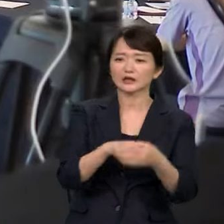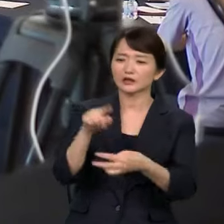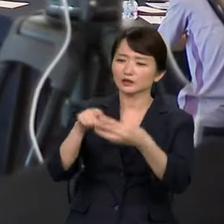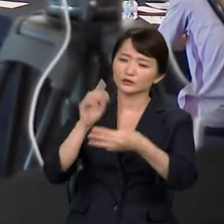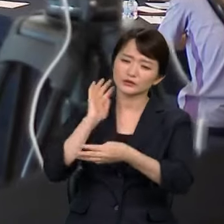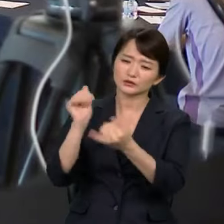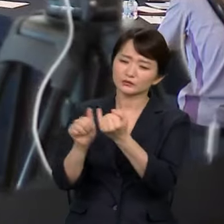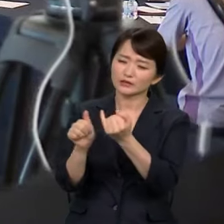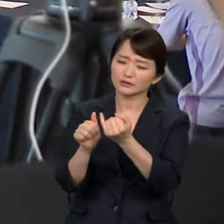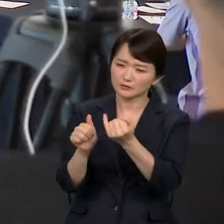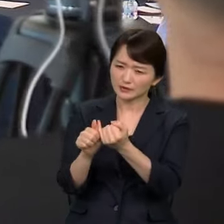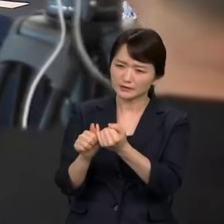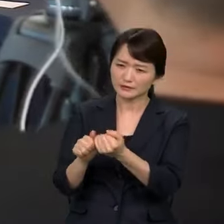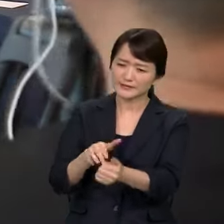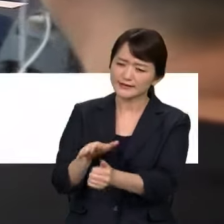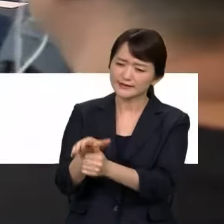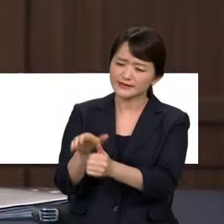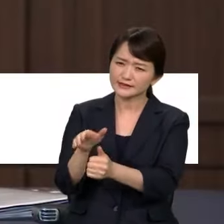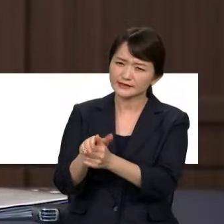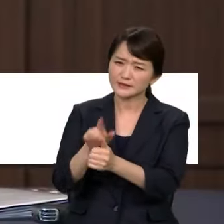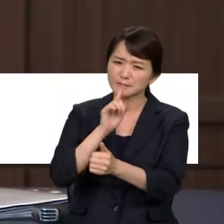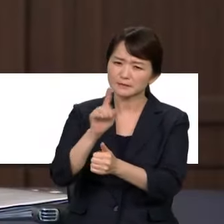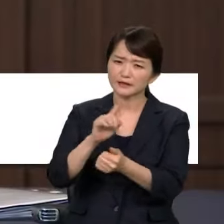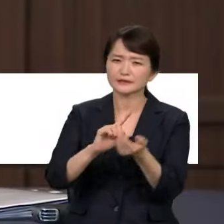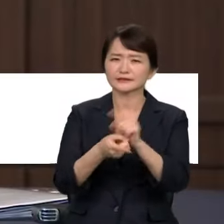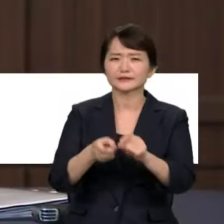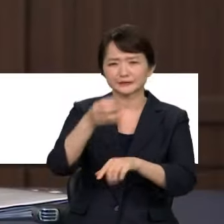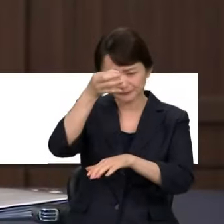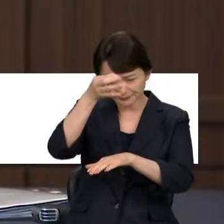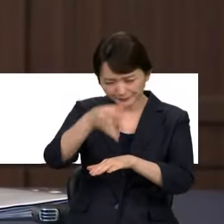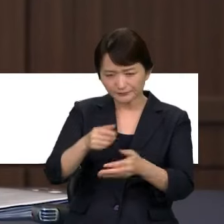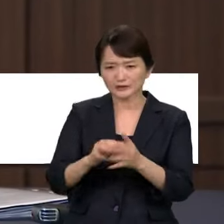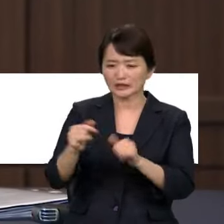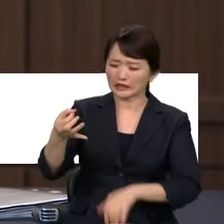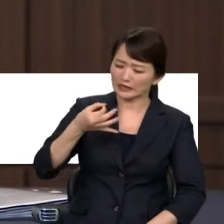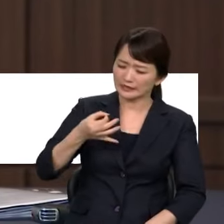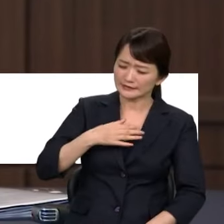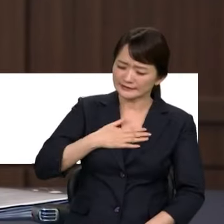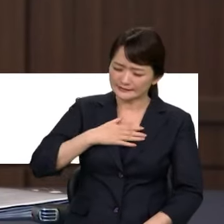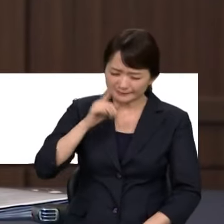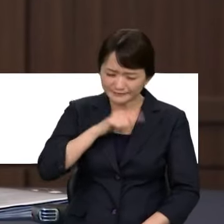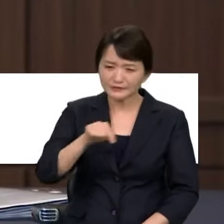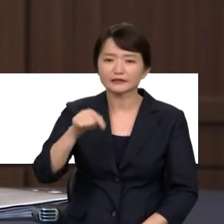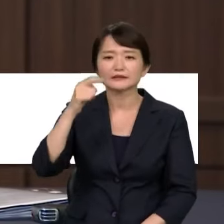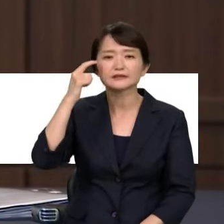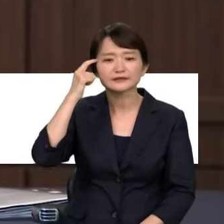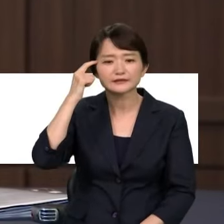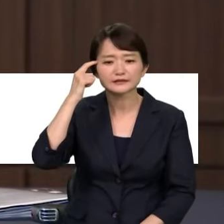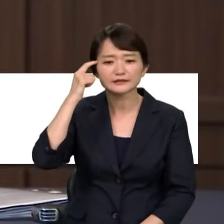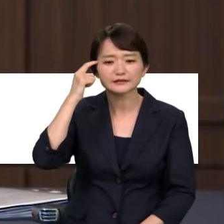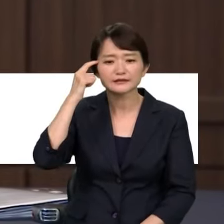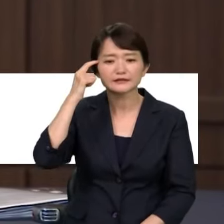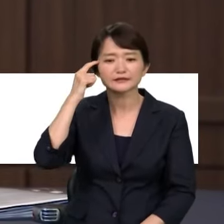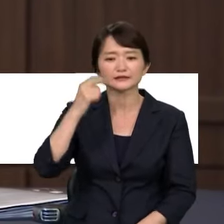대신 사과했습니다. 국민들 보시기에 거스리고 국민들 보시기에 불쾌하셨다